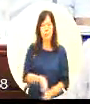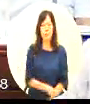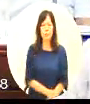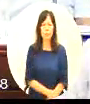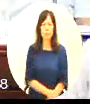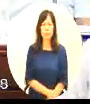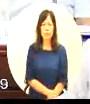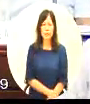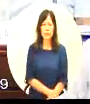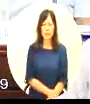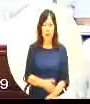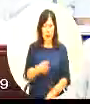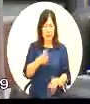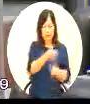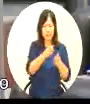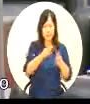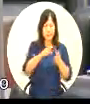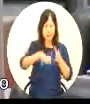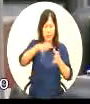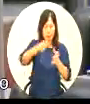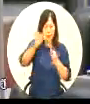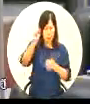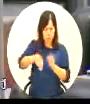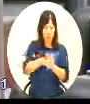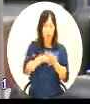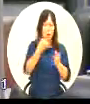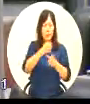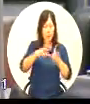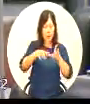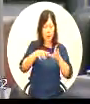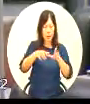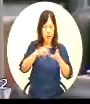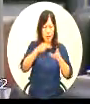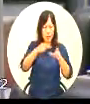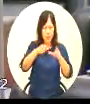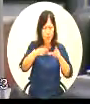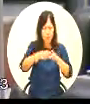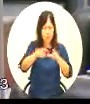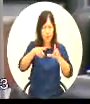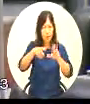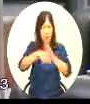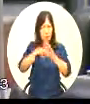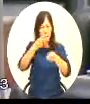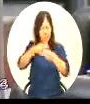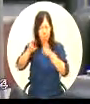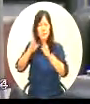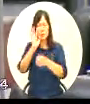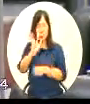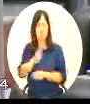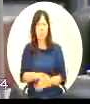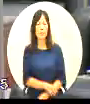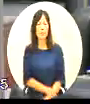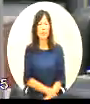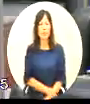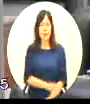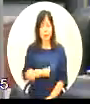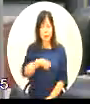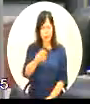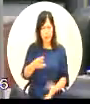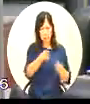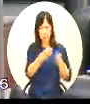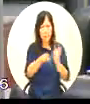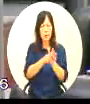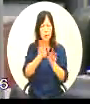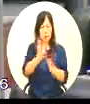局长您的承诺，那我就等您发文给我们高雄市所有的公立医院。那请坐。那接下来的议题我想谈一